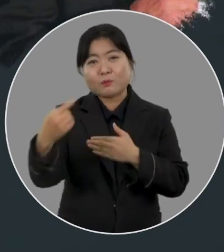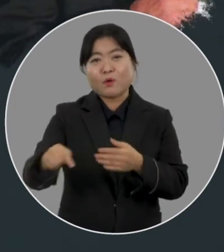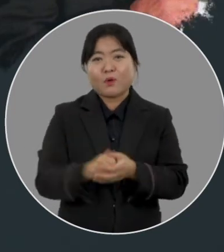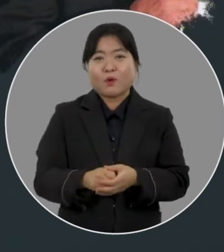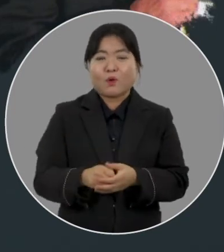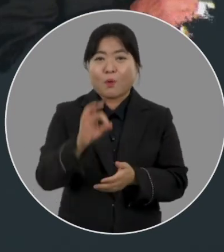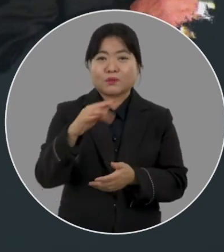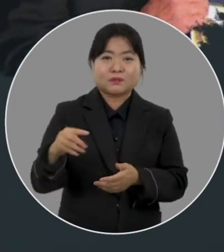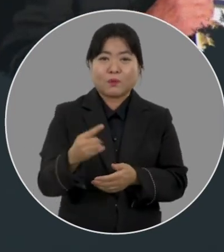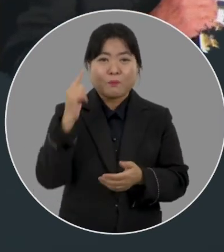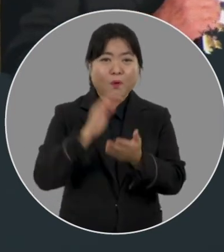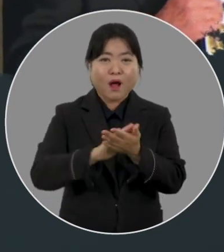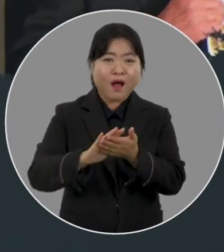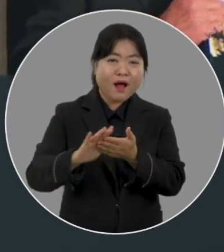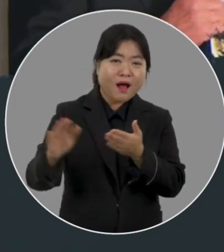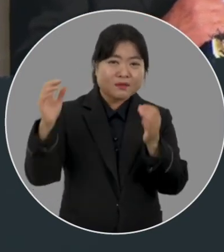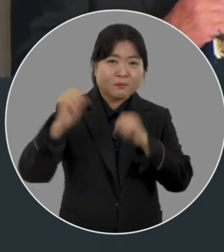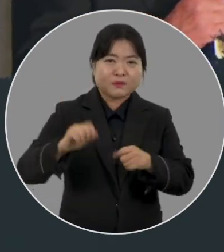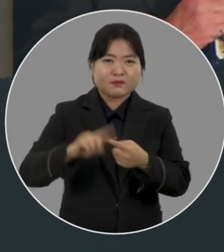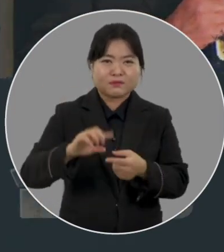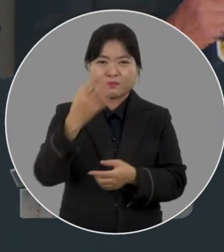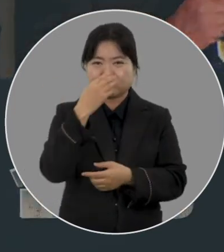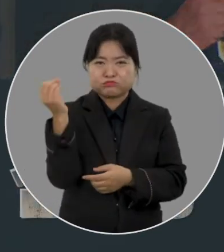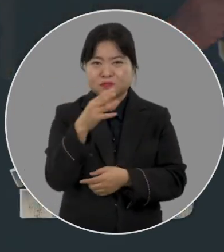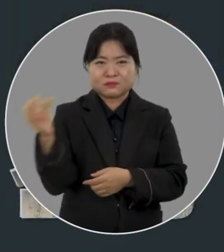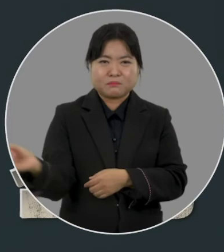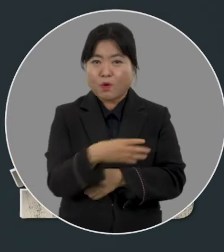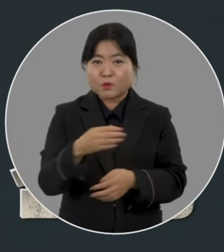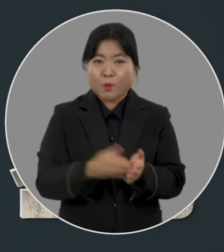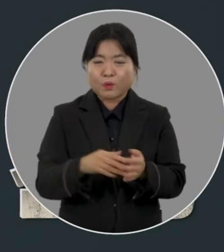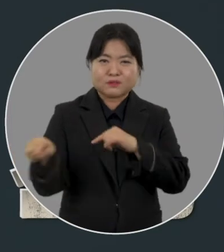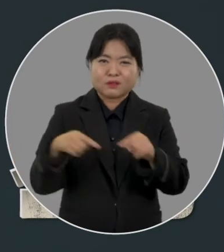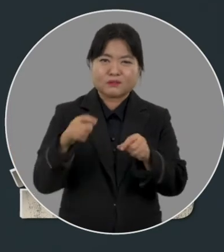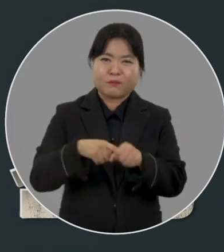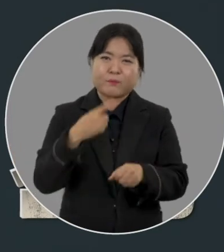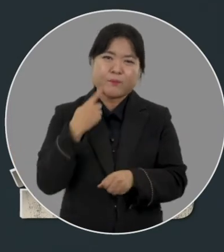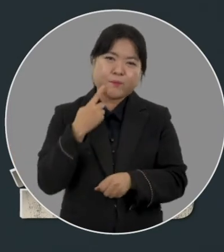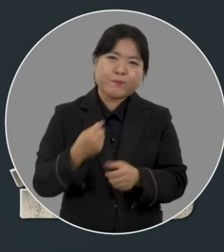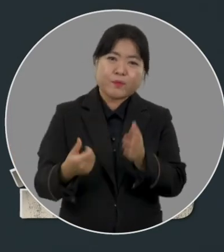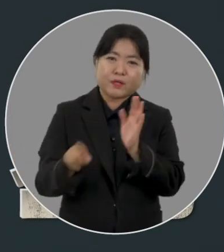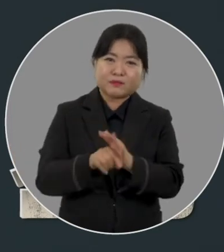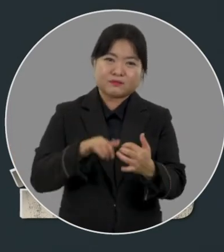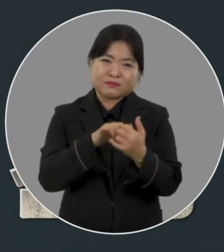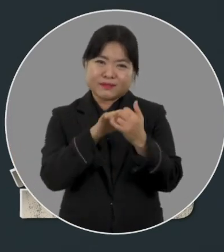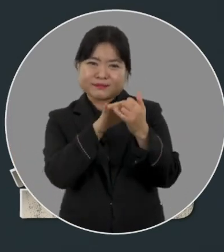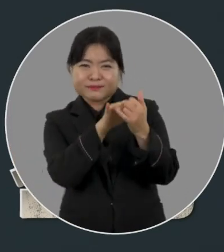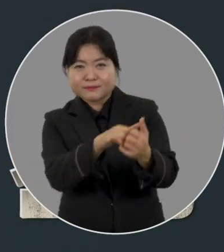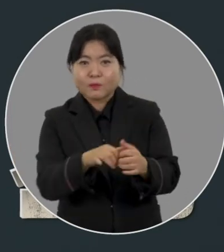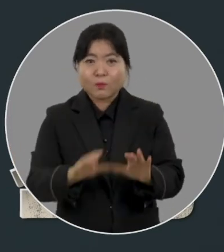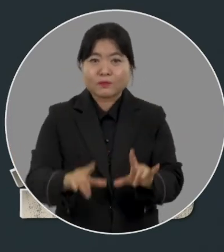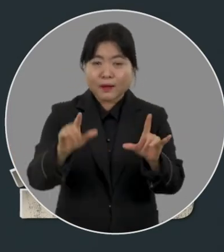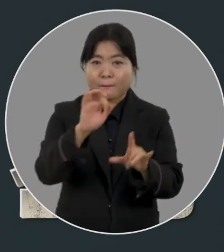이 오슬로 평화협정을 휴지 조각처럼 던져버리고 어떤 정치적 야욕을 위해서 전쟁 드라이브를 걸면서 오늘날